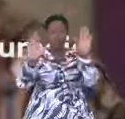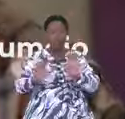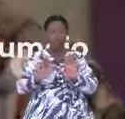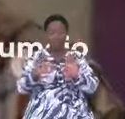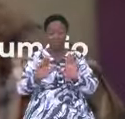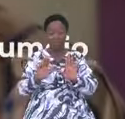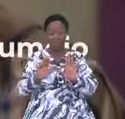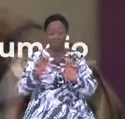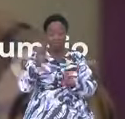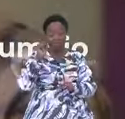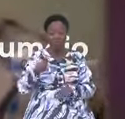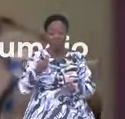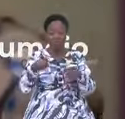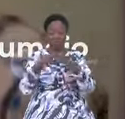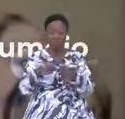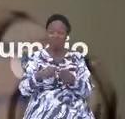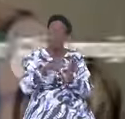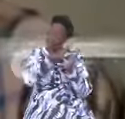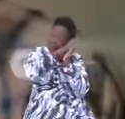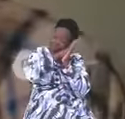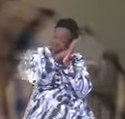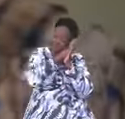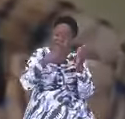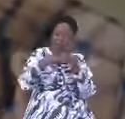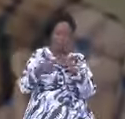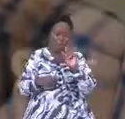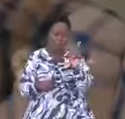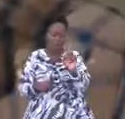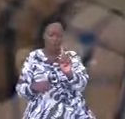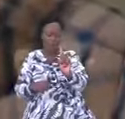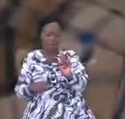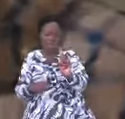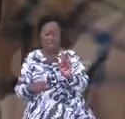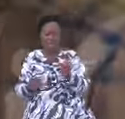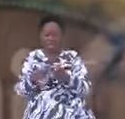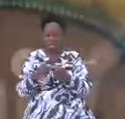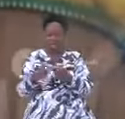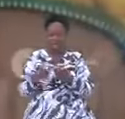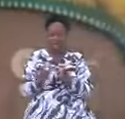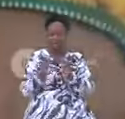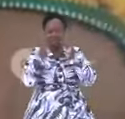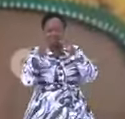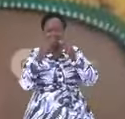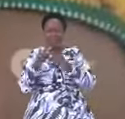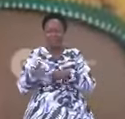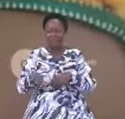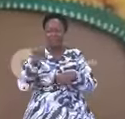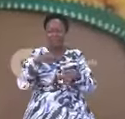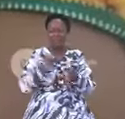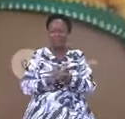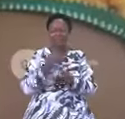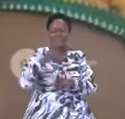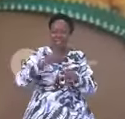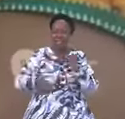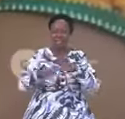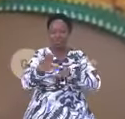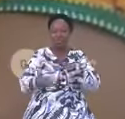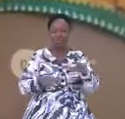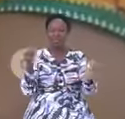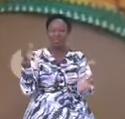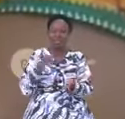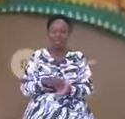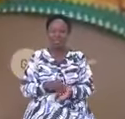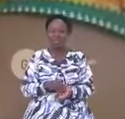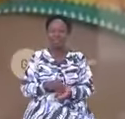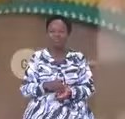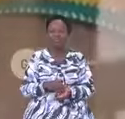une heure du matin et s'est réveillée qu'elle était paralysé les mains les pieds c'était une expérience amère mais